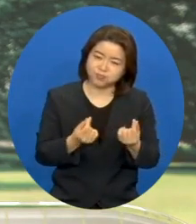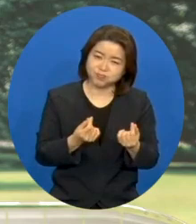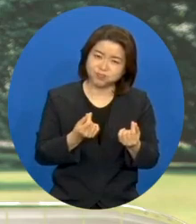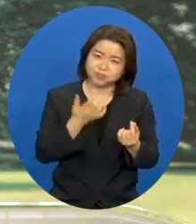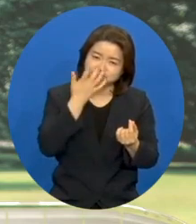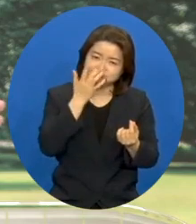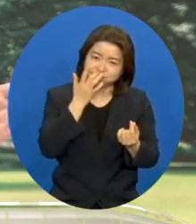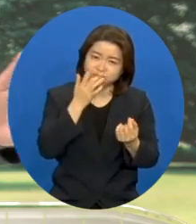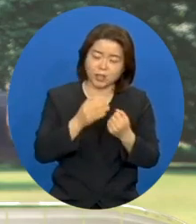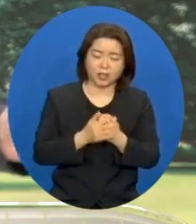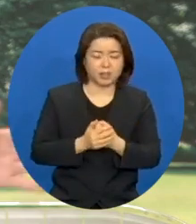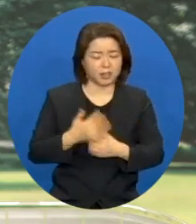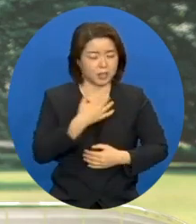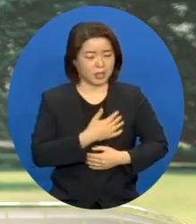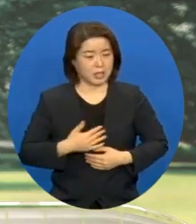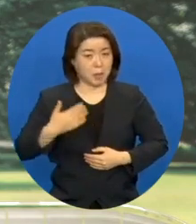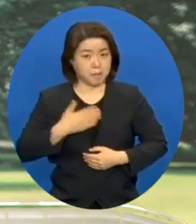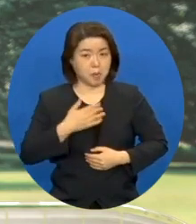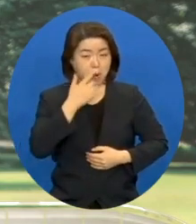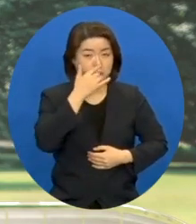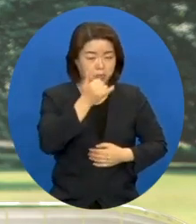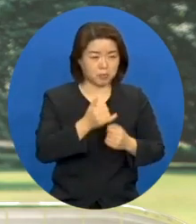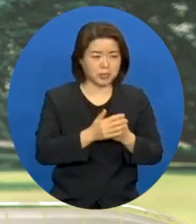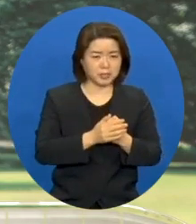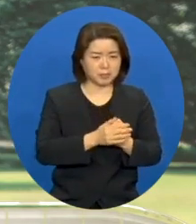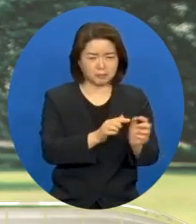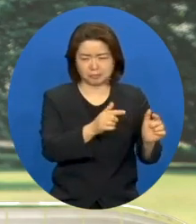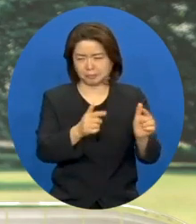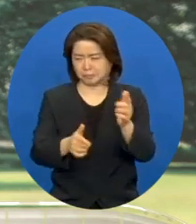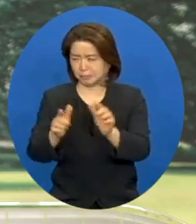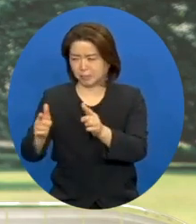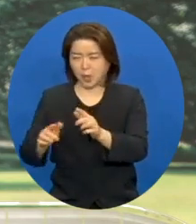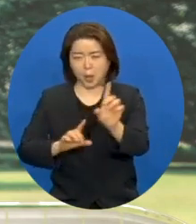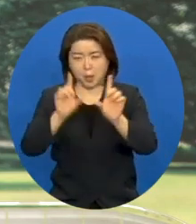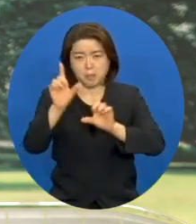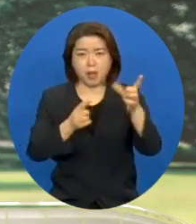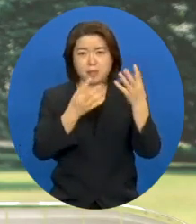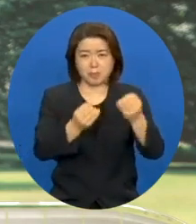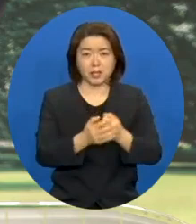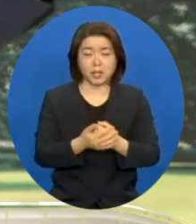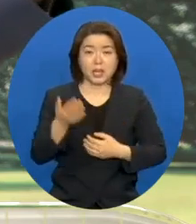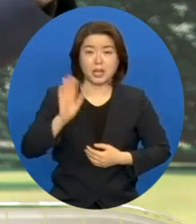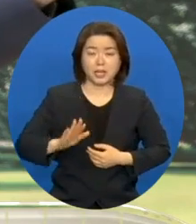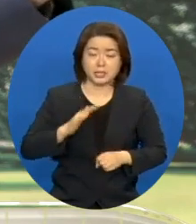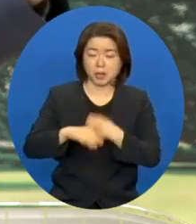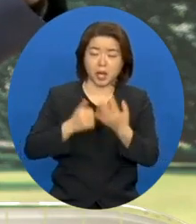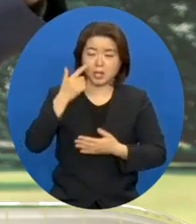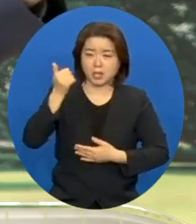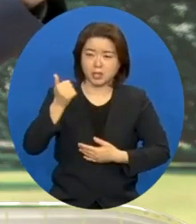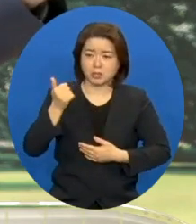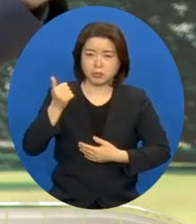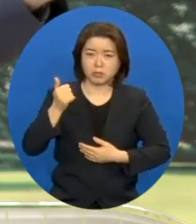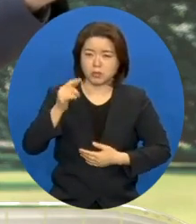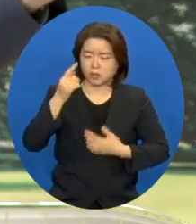육신의 아버지는 별의별 뭐 분들 많지만 하나님 아버지는 전혀 그렇지 않으세요.